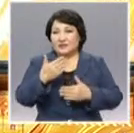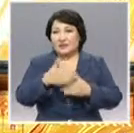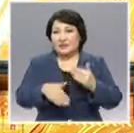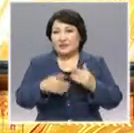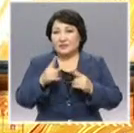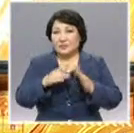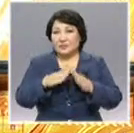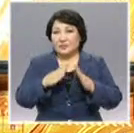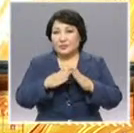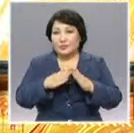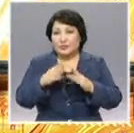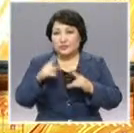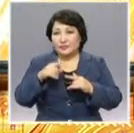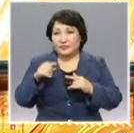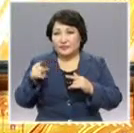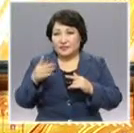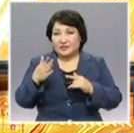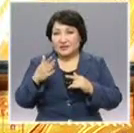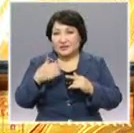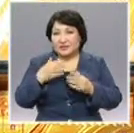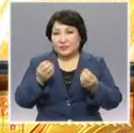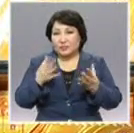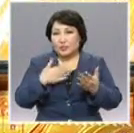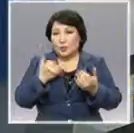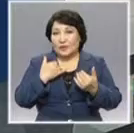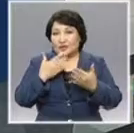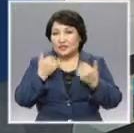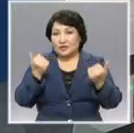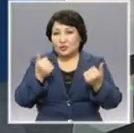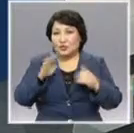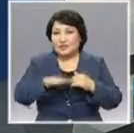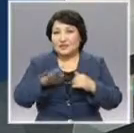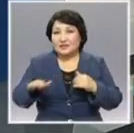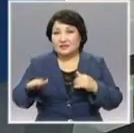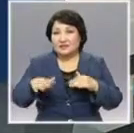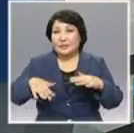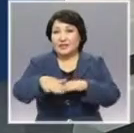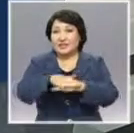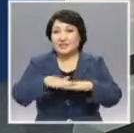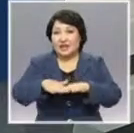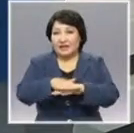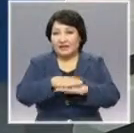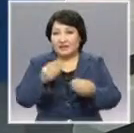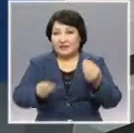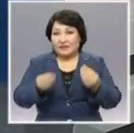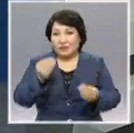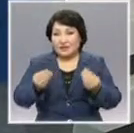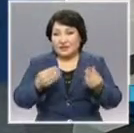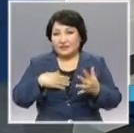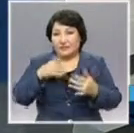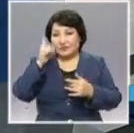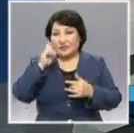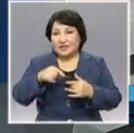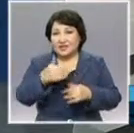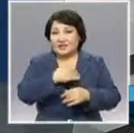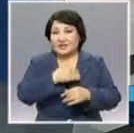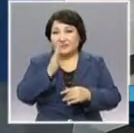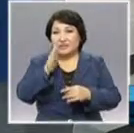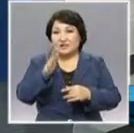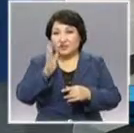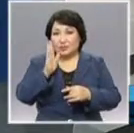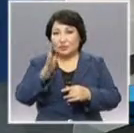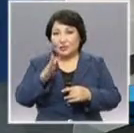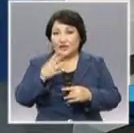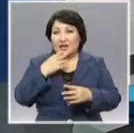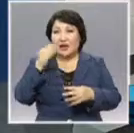Да. Алло. И вот, знаете, у нас просто нет детской площадки. Вот мы хотели бы узнать, вот в будущем, в дальнейшем, вот там вот будет благоустраиваться наша